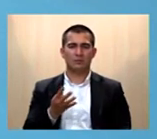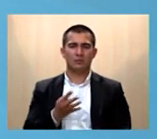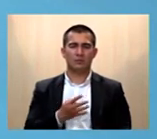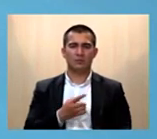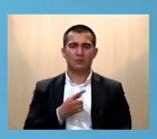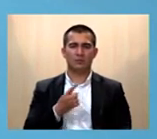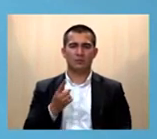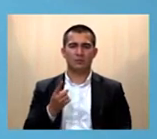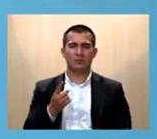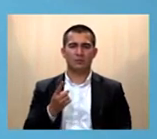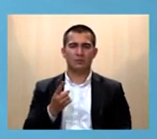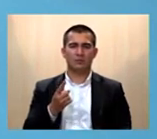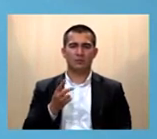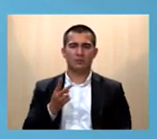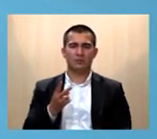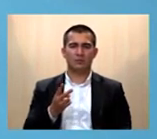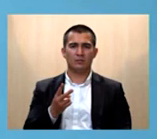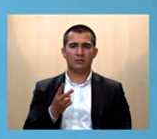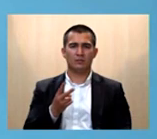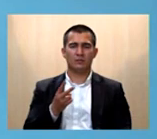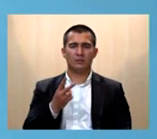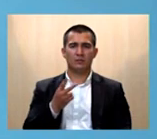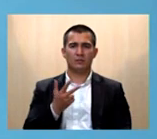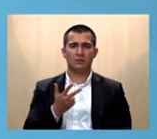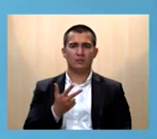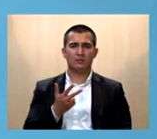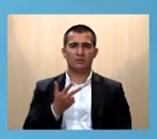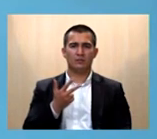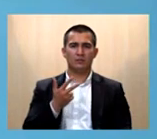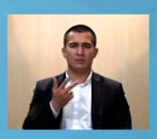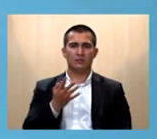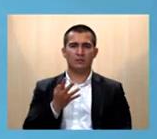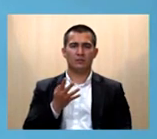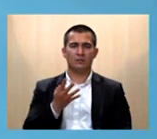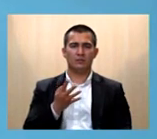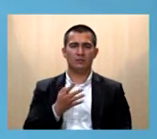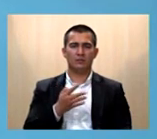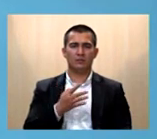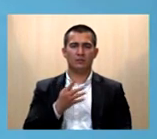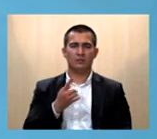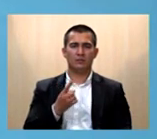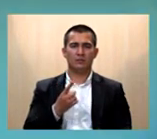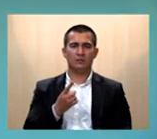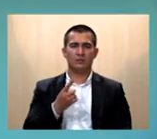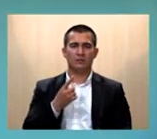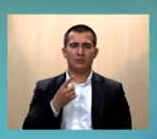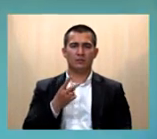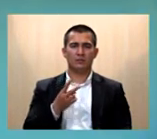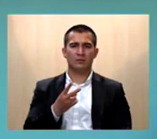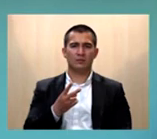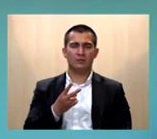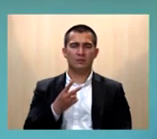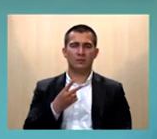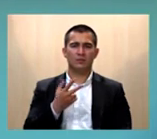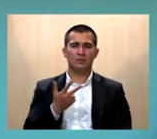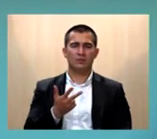4 chap tomonga 1 2 3 4 o'ng tomonga 1